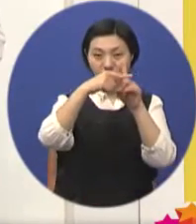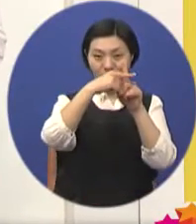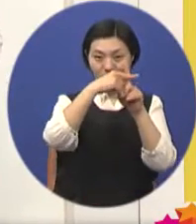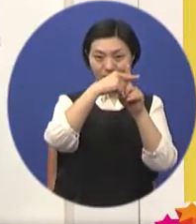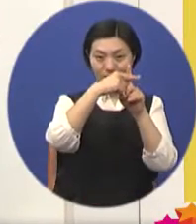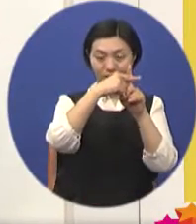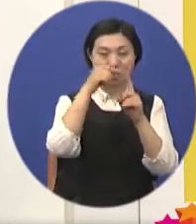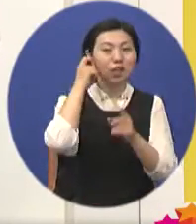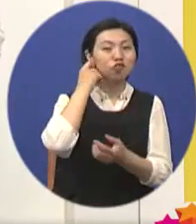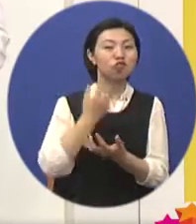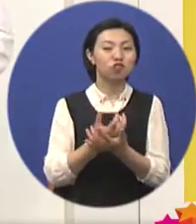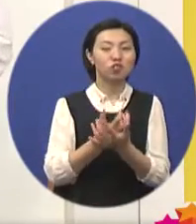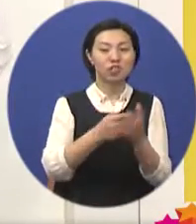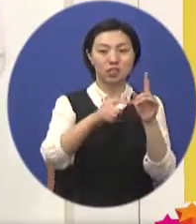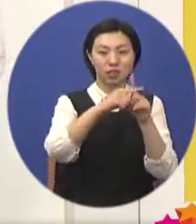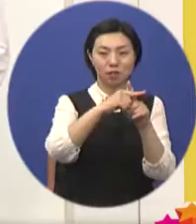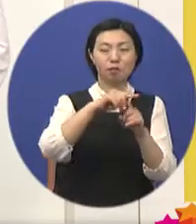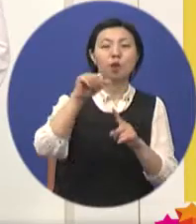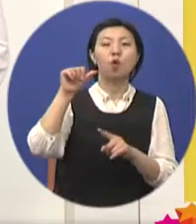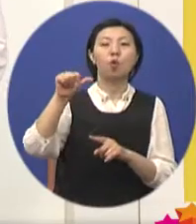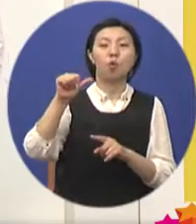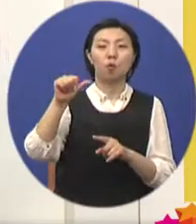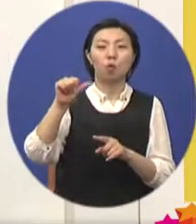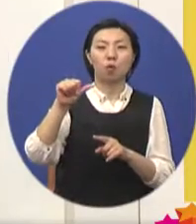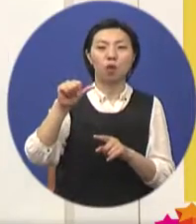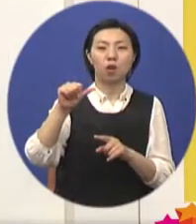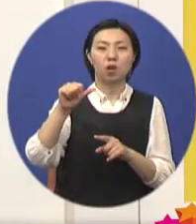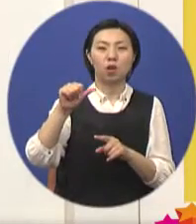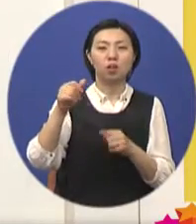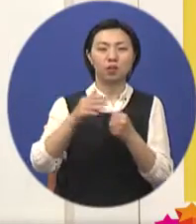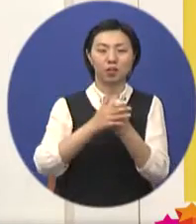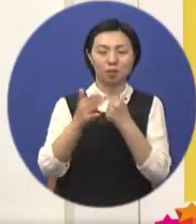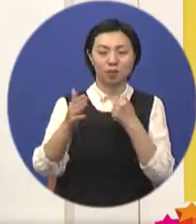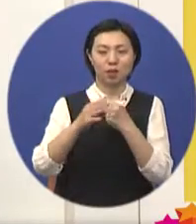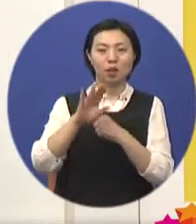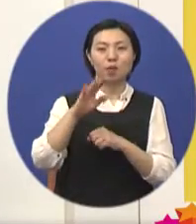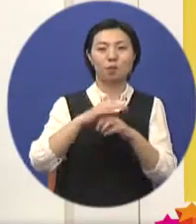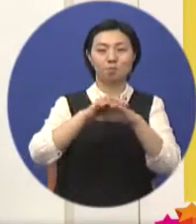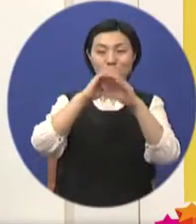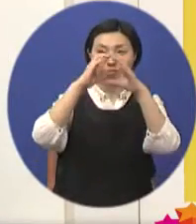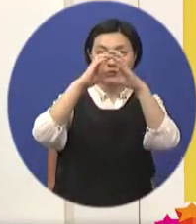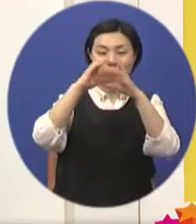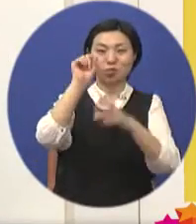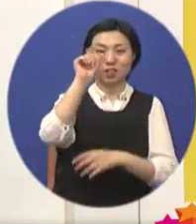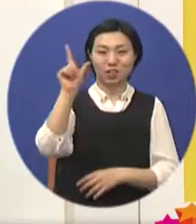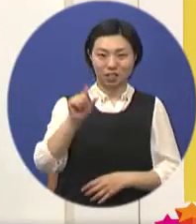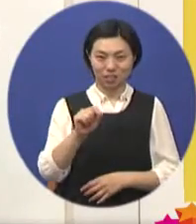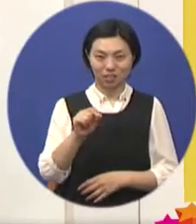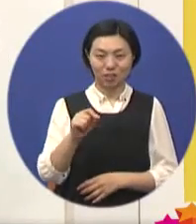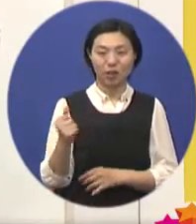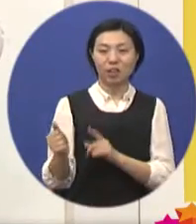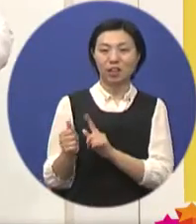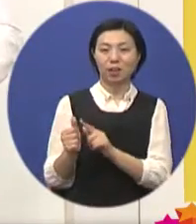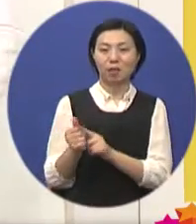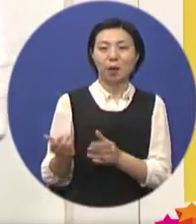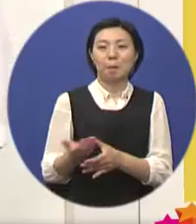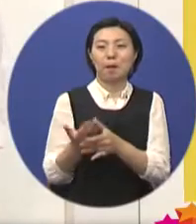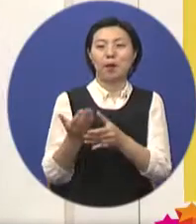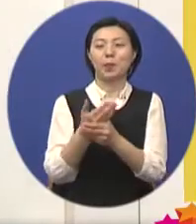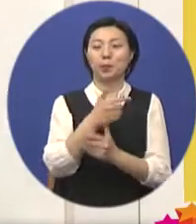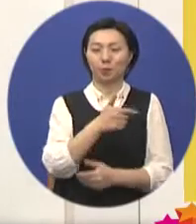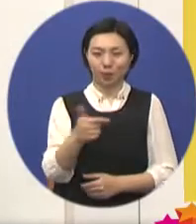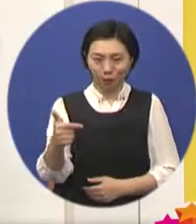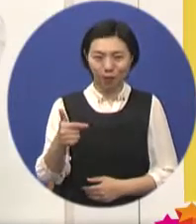오자에다 밤야자거든요. 그래서 15야. 아, 똑똑하시다. 우리 예? 서정우 씨가 날로 발전하고 있습니다. 뭐든지